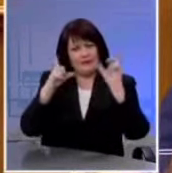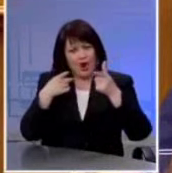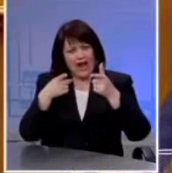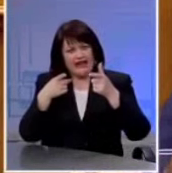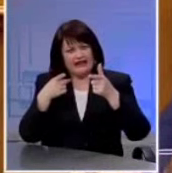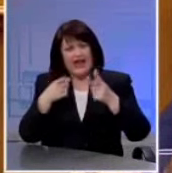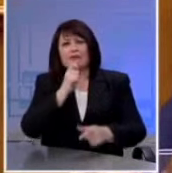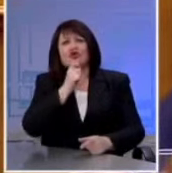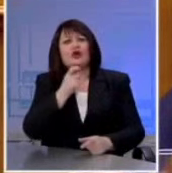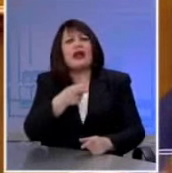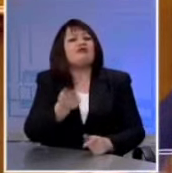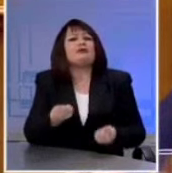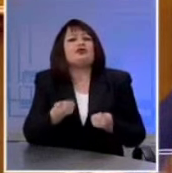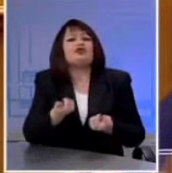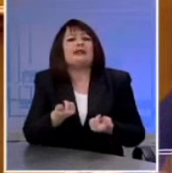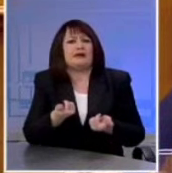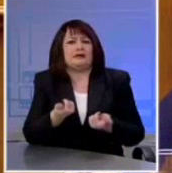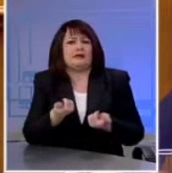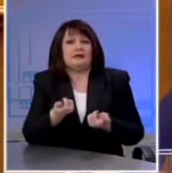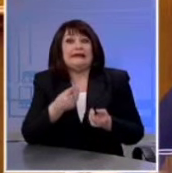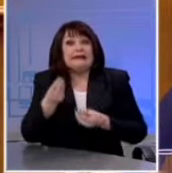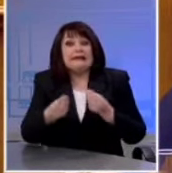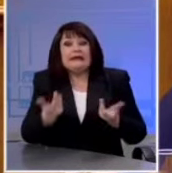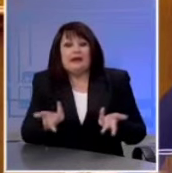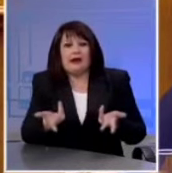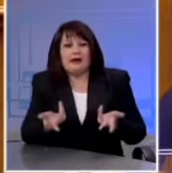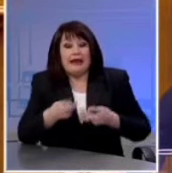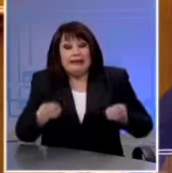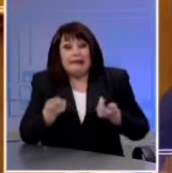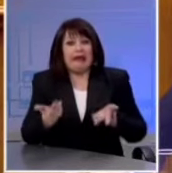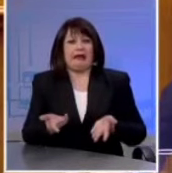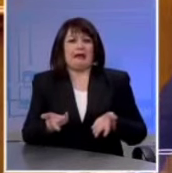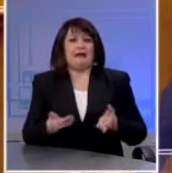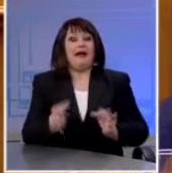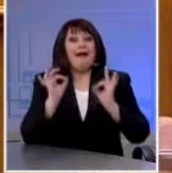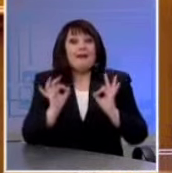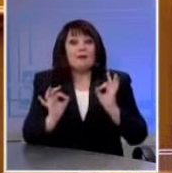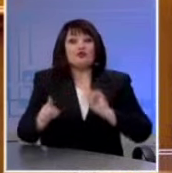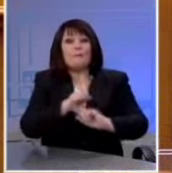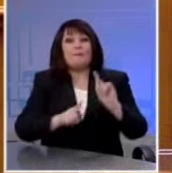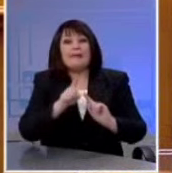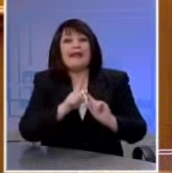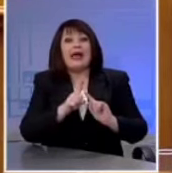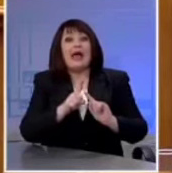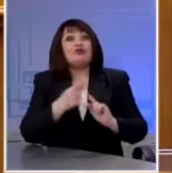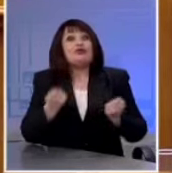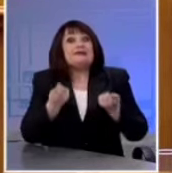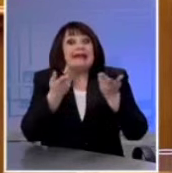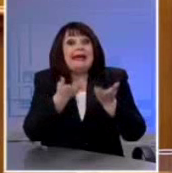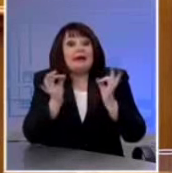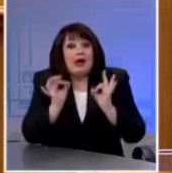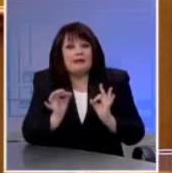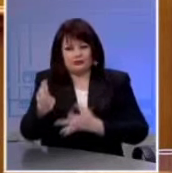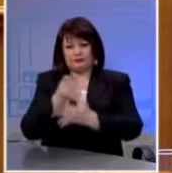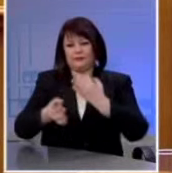στο κόμμα της αξιωματικής αντιπολίτευσης, αλλά και για το ποιες ακριβώς υπηρεσίες ήταν αυτές